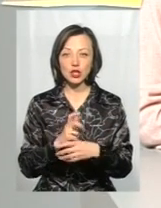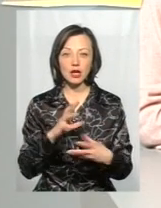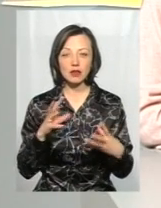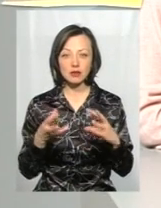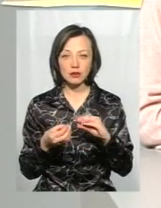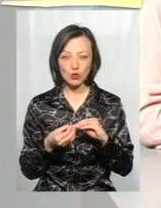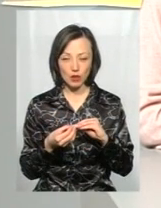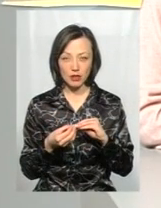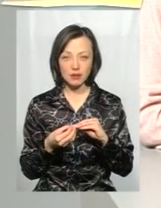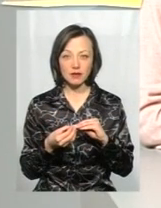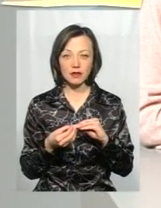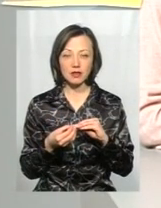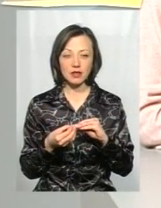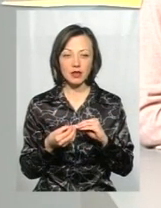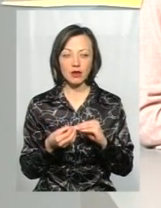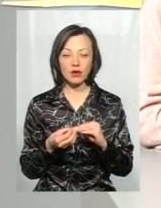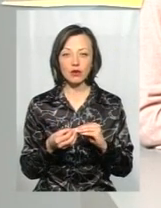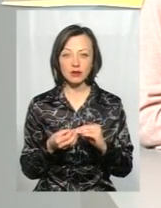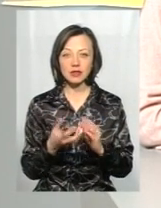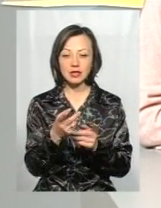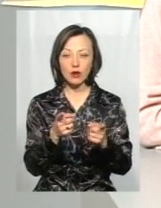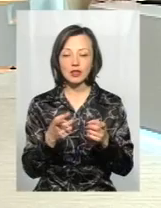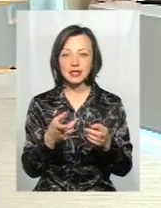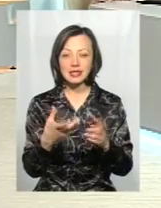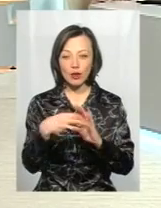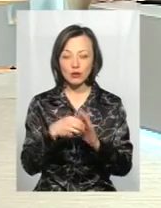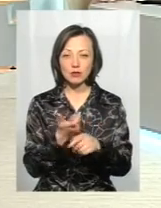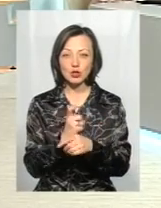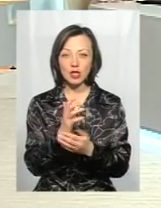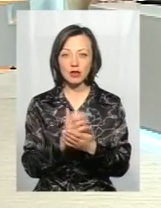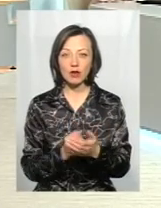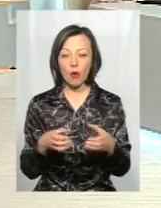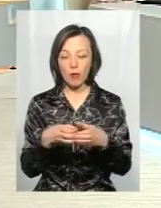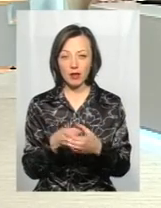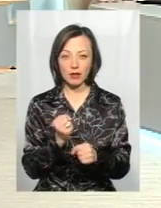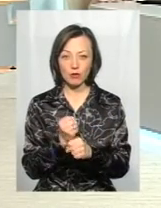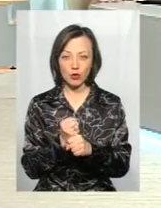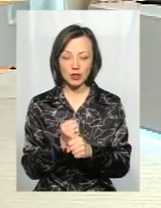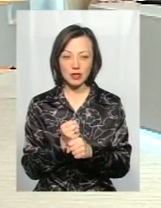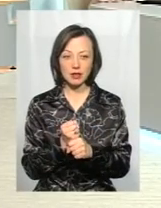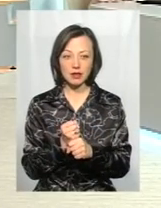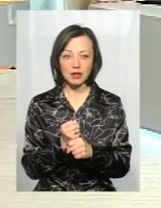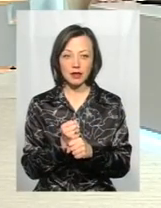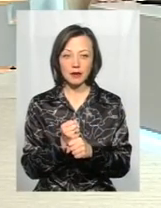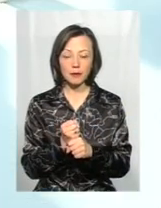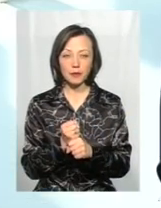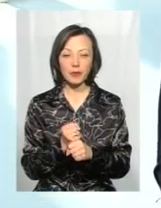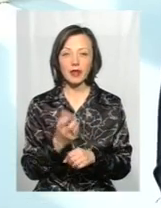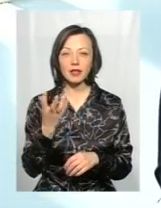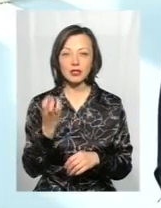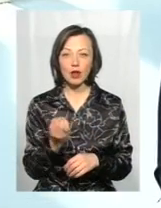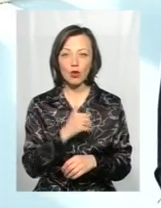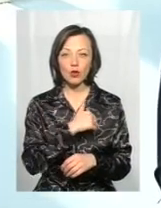більших успіхів і залучити більше ресурсів. Мається на увазі, що це має бути просто командна робота. Просто командна робота. І ще